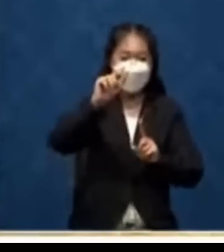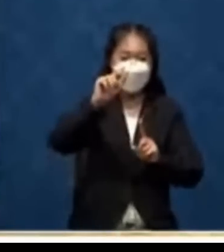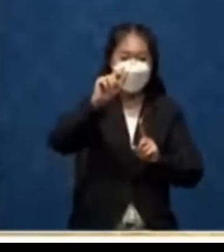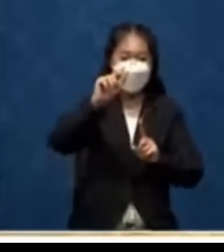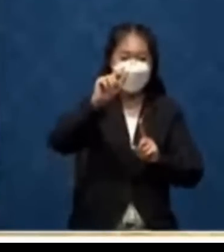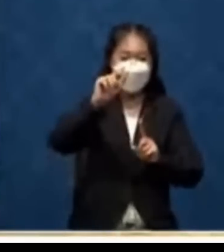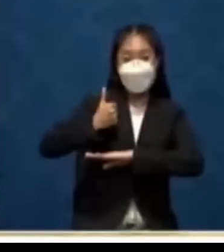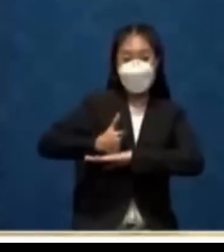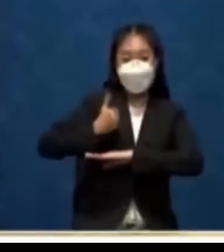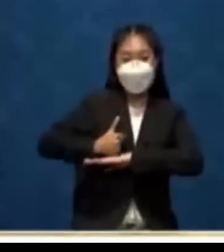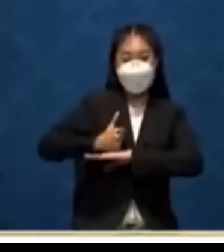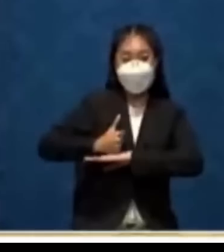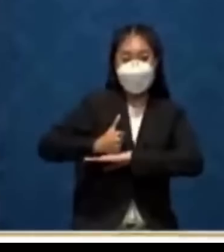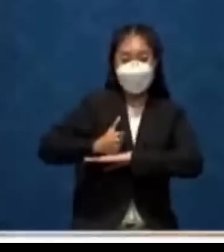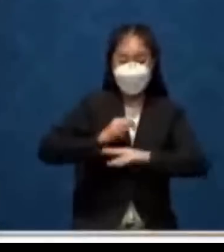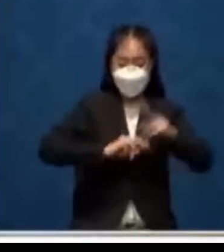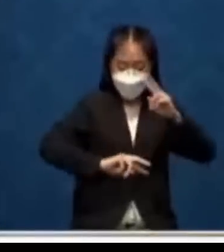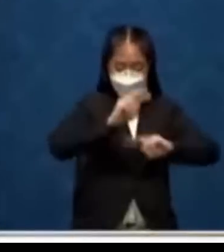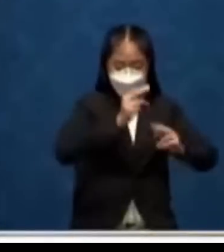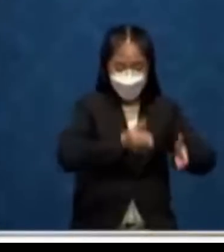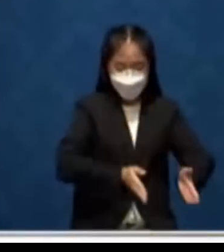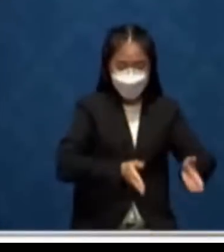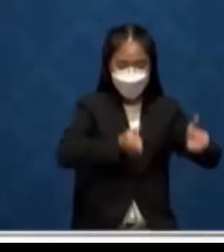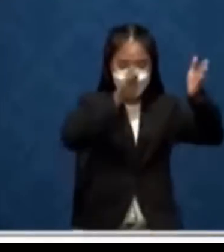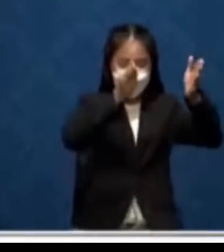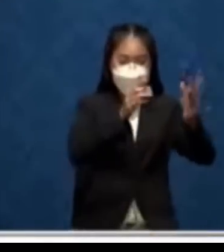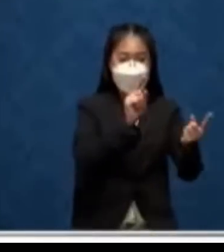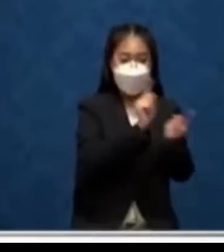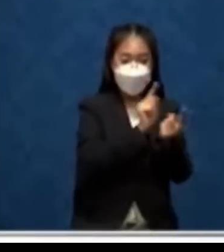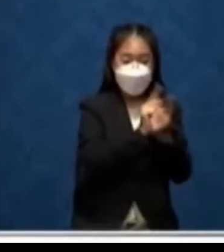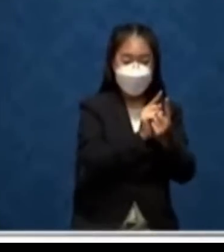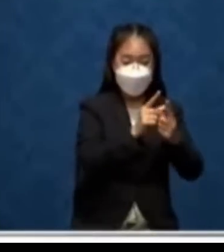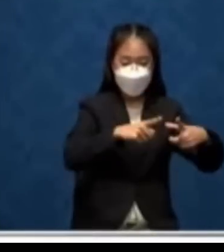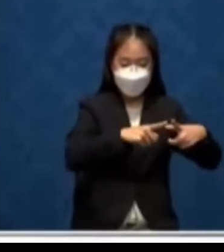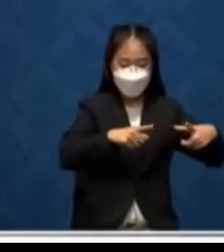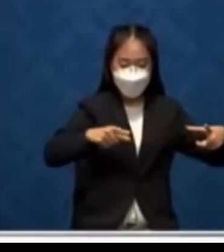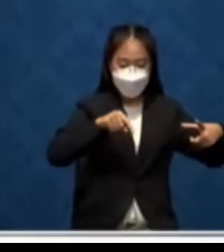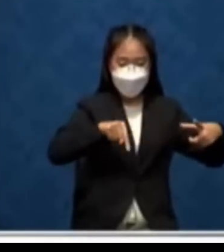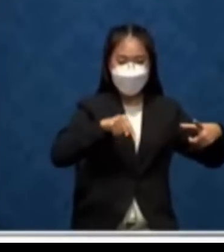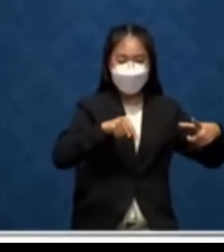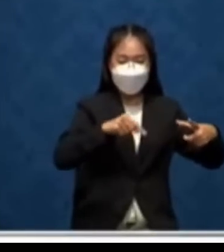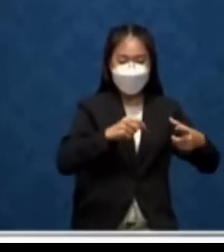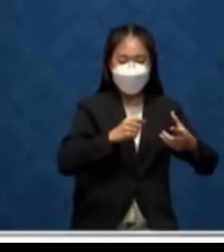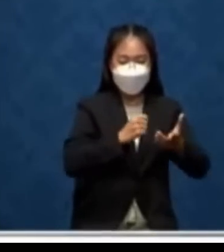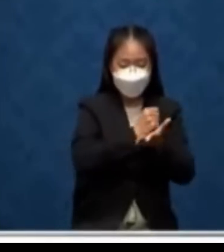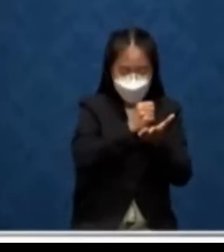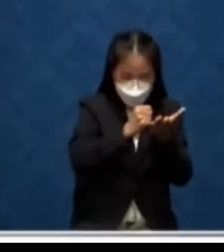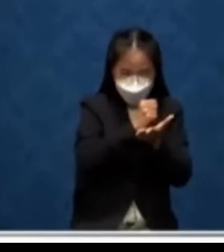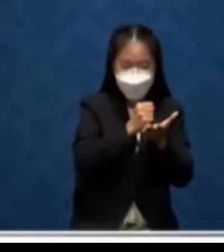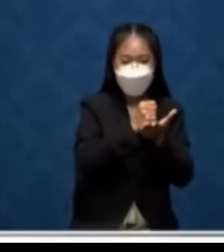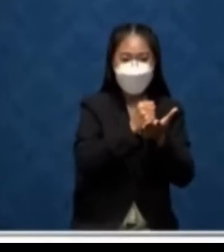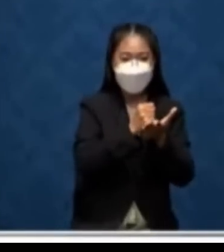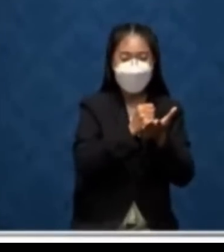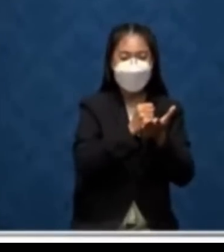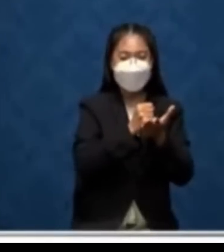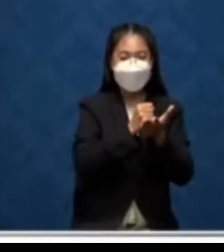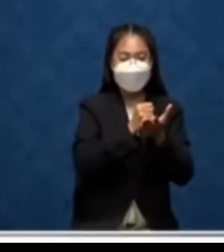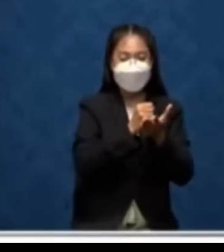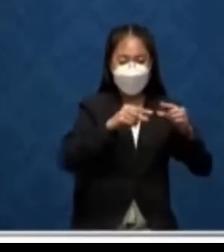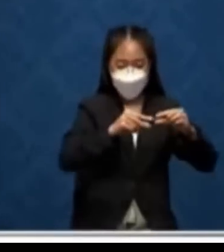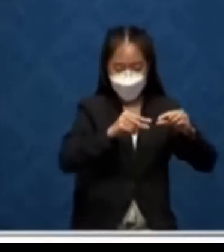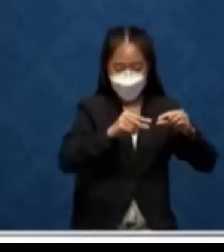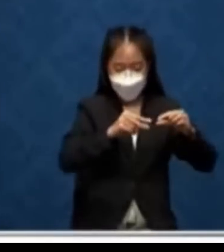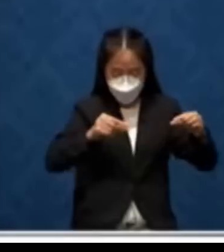ยนะครับค้นอาคารหลังแรกเจอถาดรองยาหลอดเสพยาก็ปล่อยทิ้งไว้ตรงนั้นเจอร